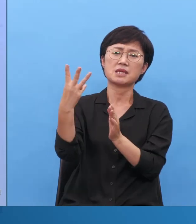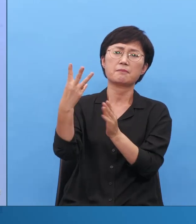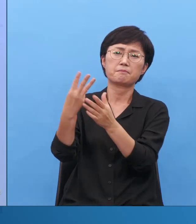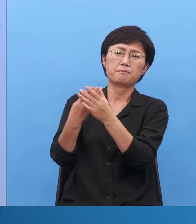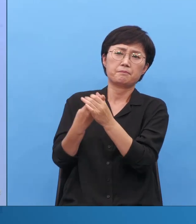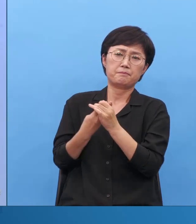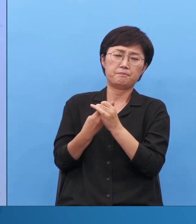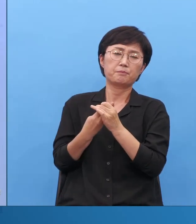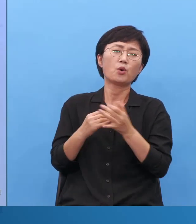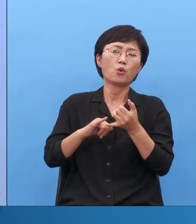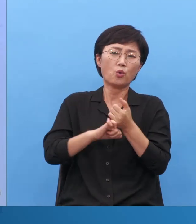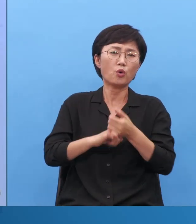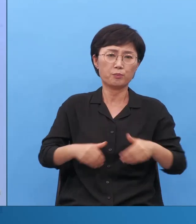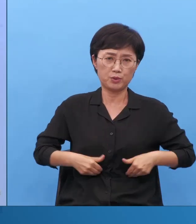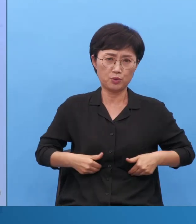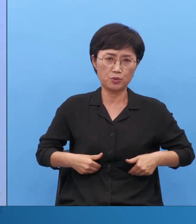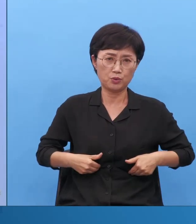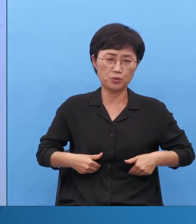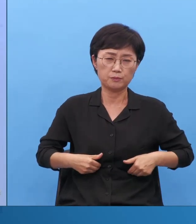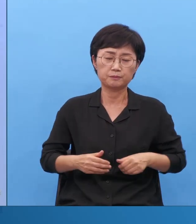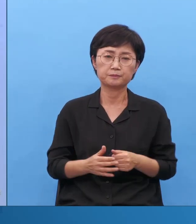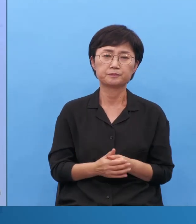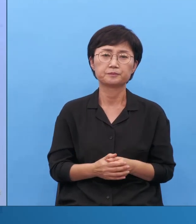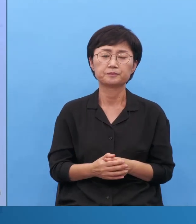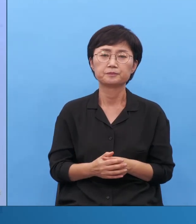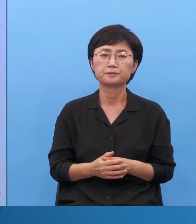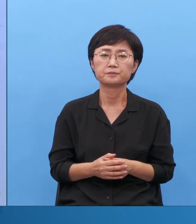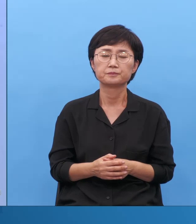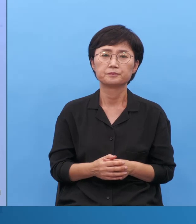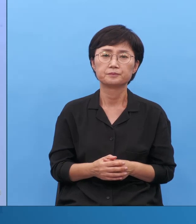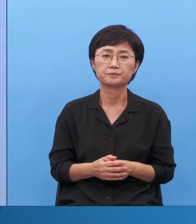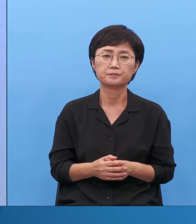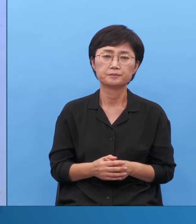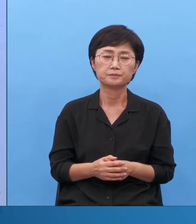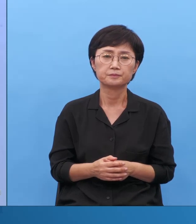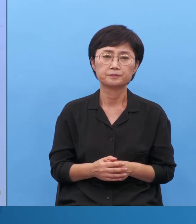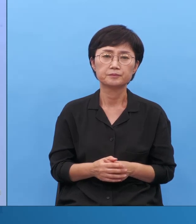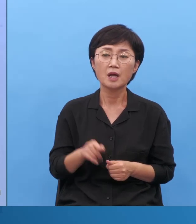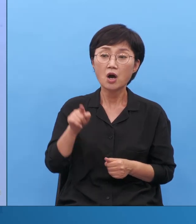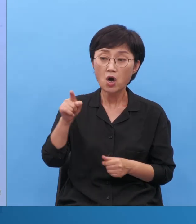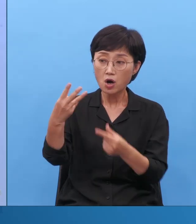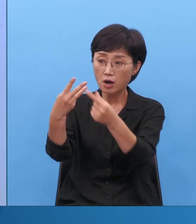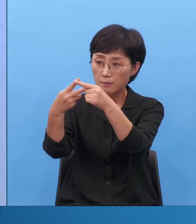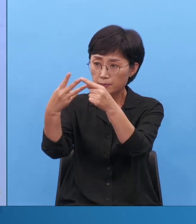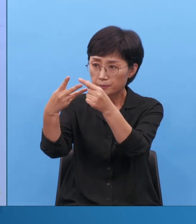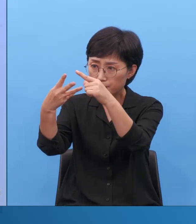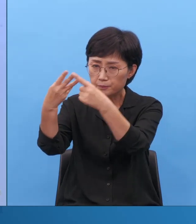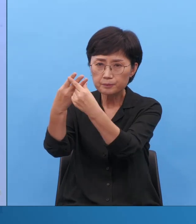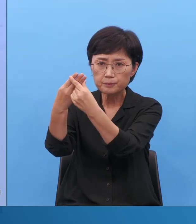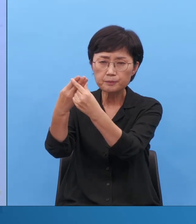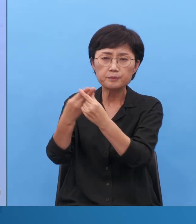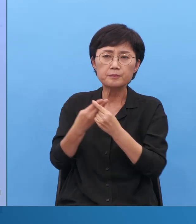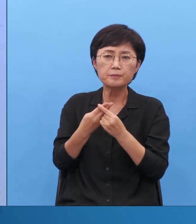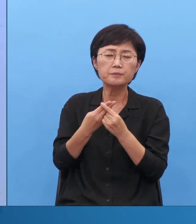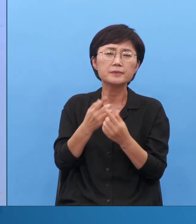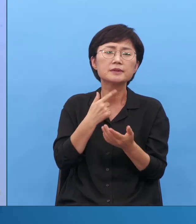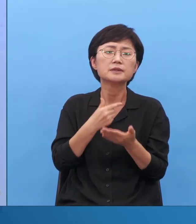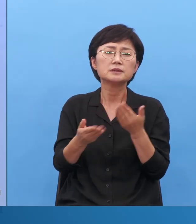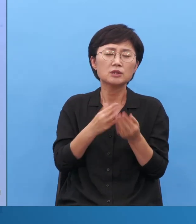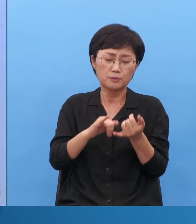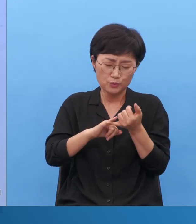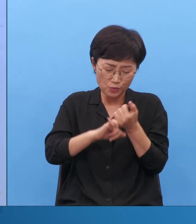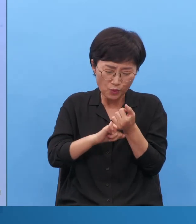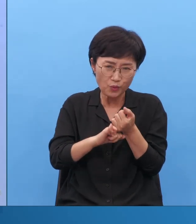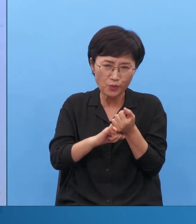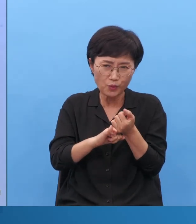why we see that the force of darkness crumbles and fears and shake because of the name of Jesus. 이걸 체험해야 돼요. You have to experience this. 그렇죠. 이 Isn't this 응답을 so? 받아야